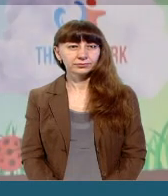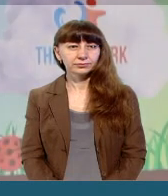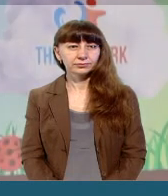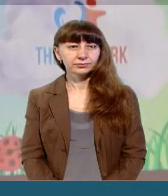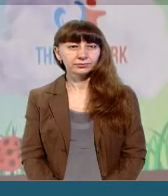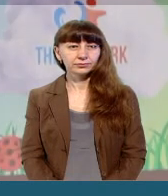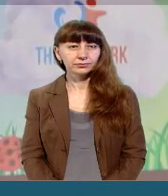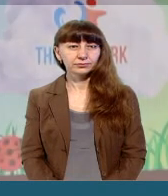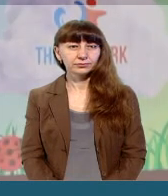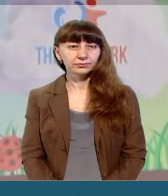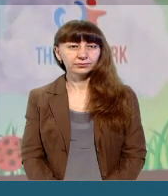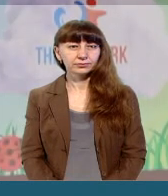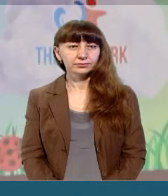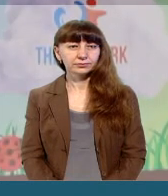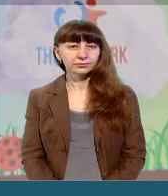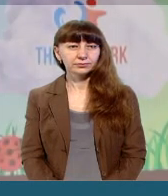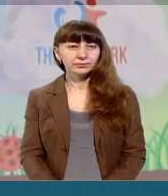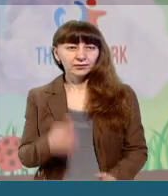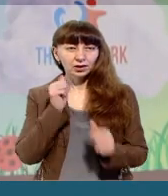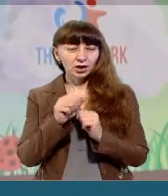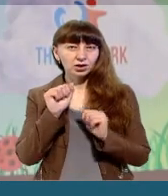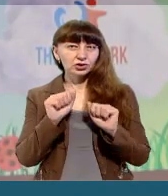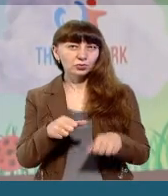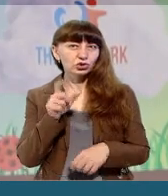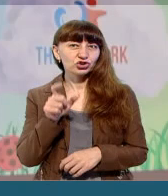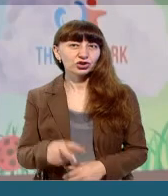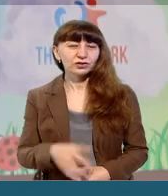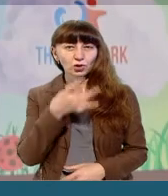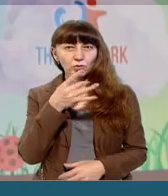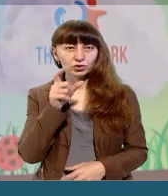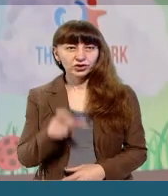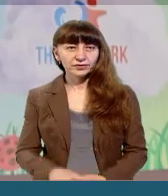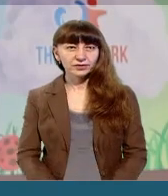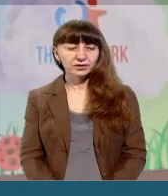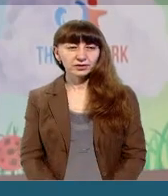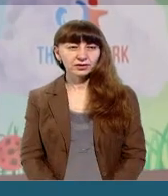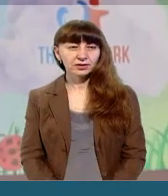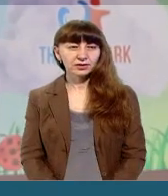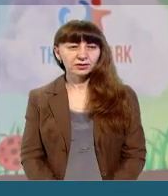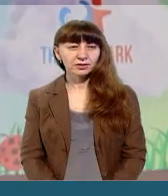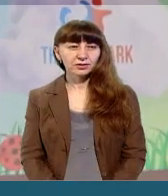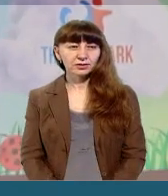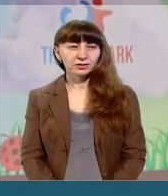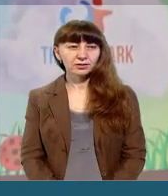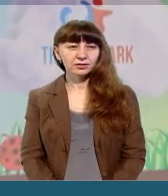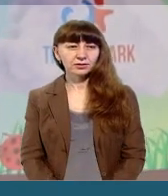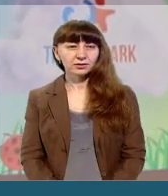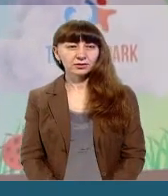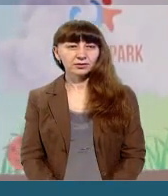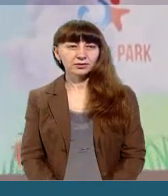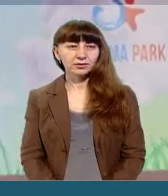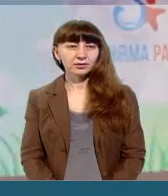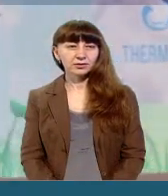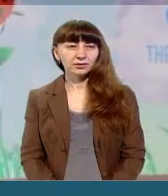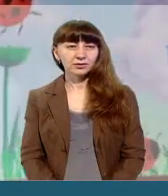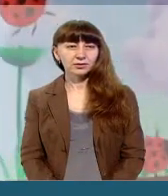как ты сказал каждый то есть абсолютно любой человек любой желающий правильно Бархан меня удивляет потому